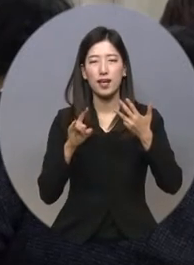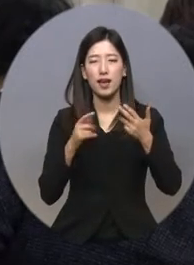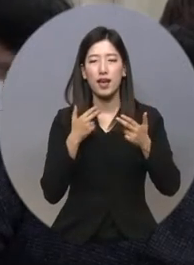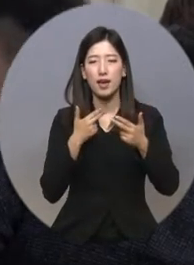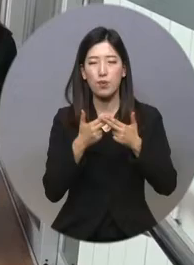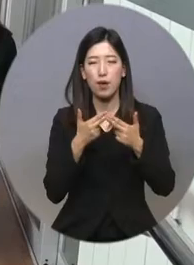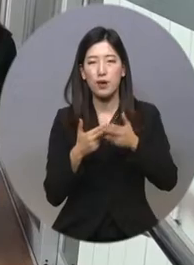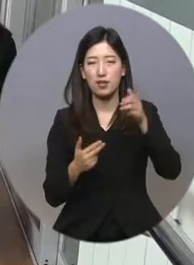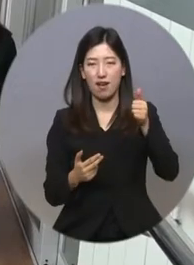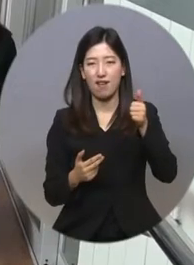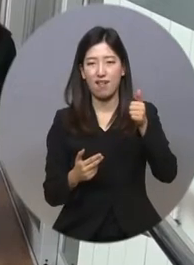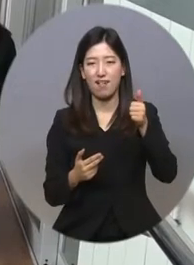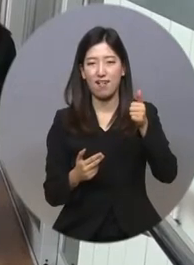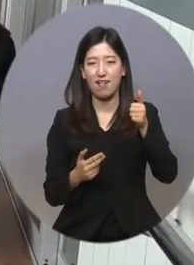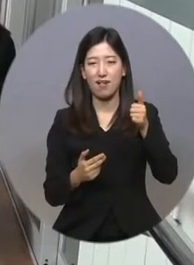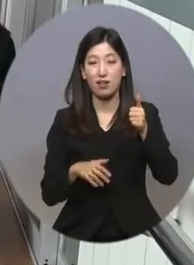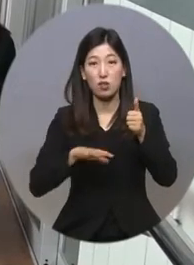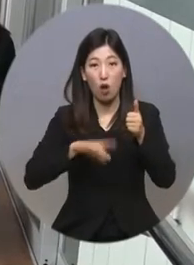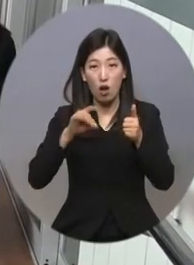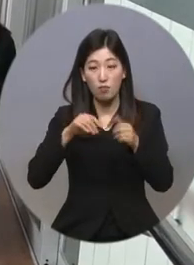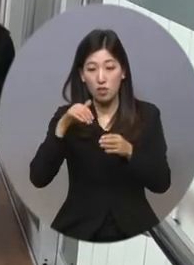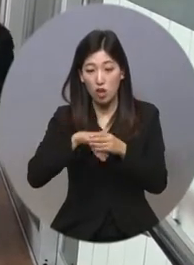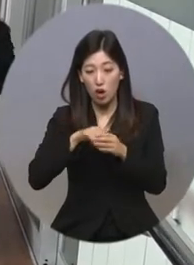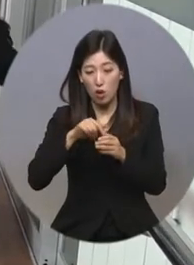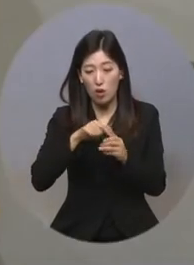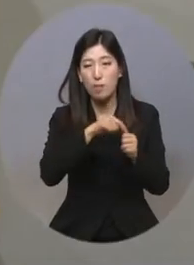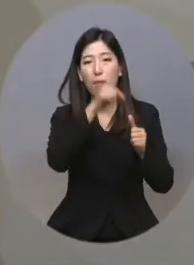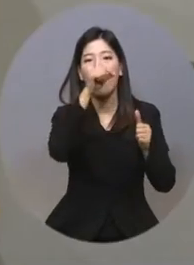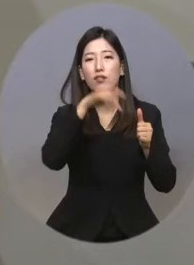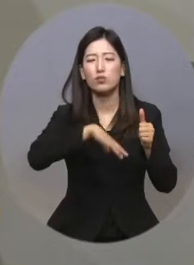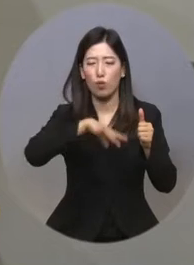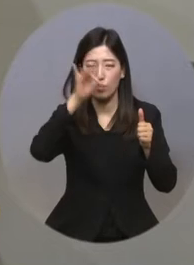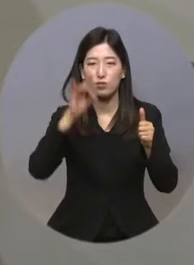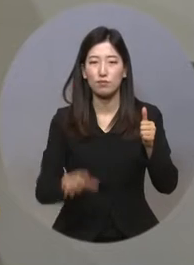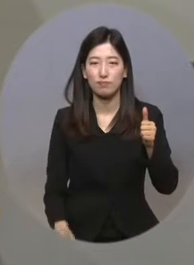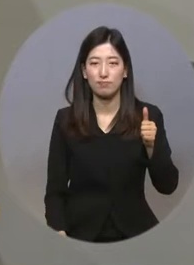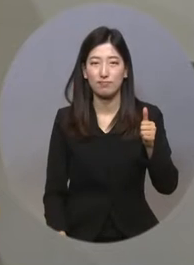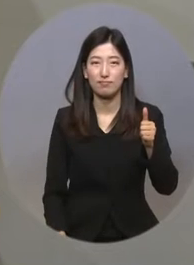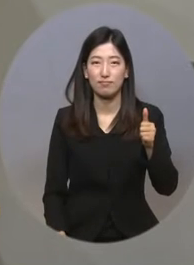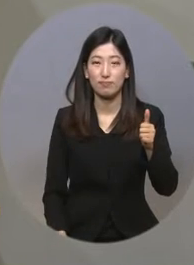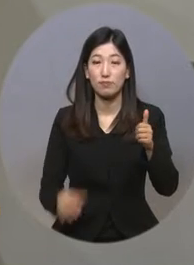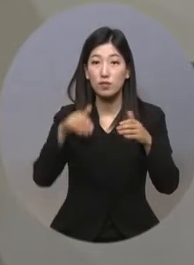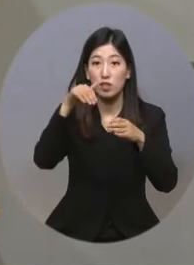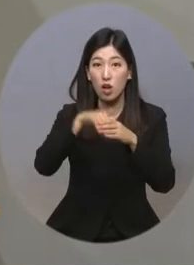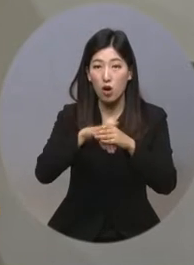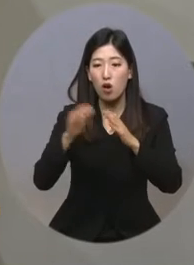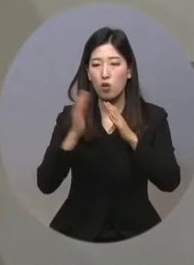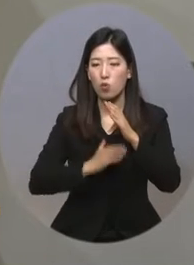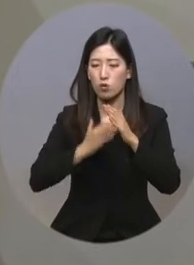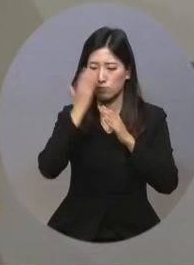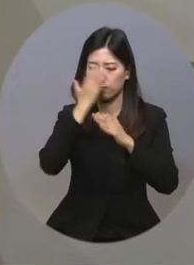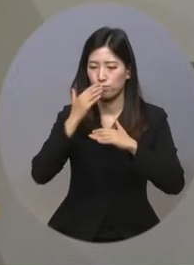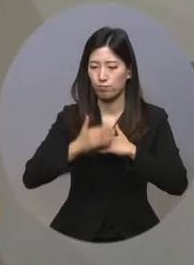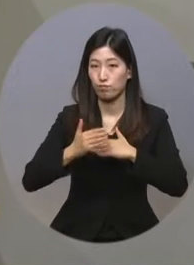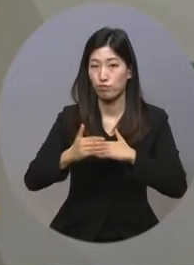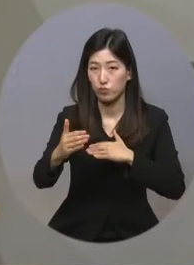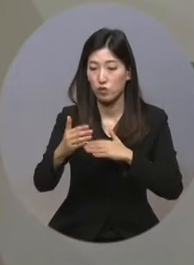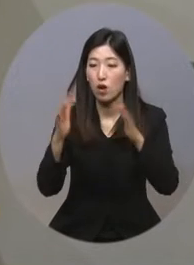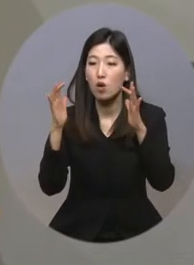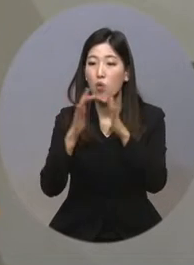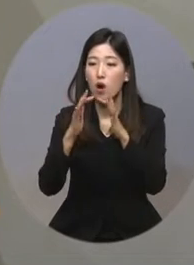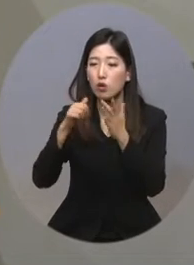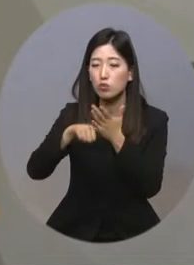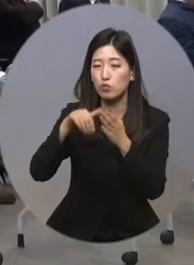는 처음으로 선거를 통해 해장을 선출 했읍니다 선거는 공식적인 절차를 통해 온라인으로